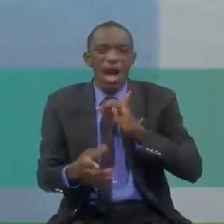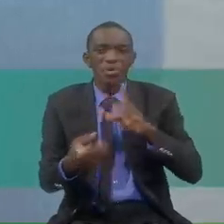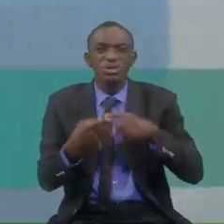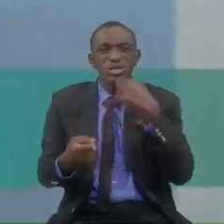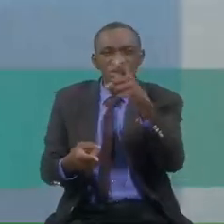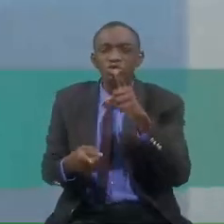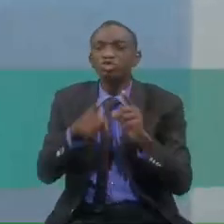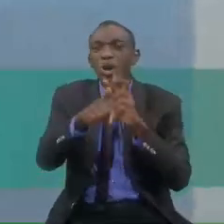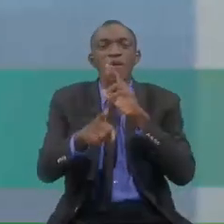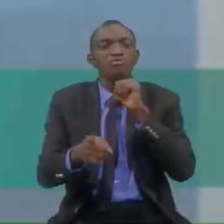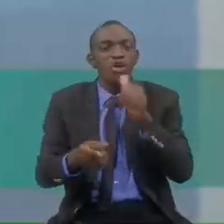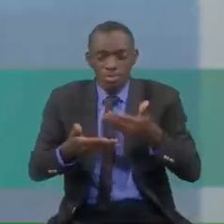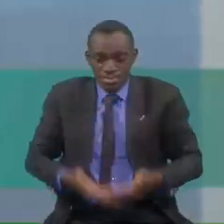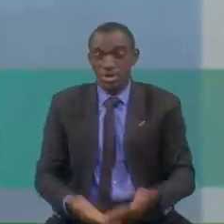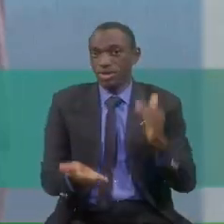nouveau.